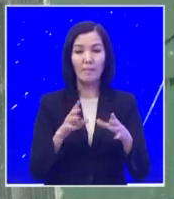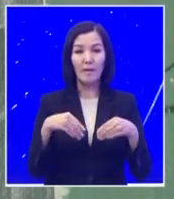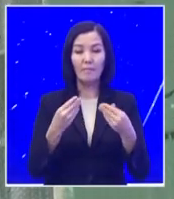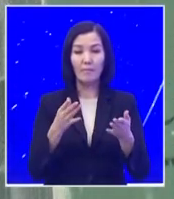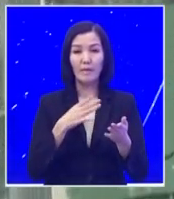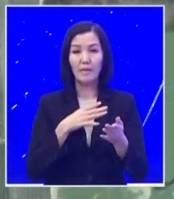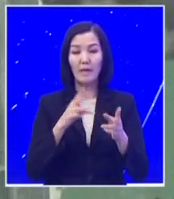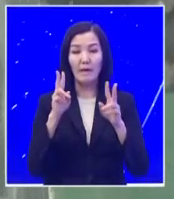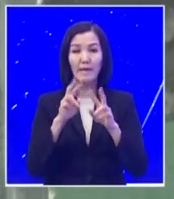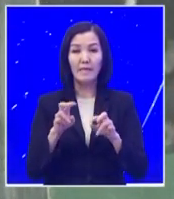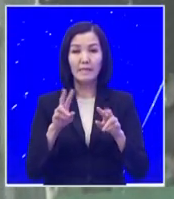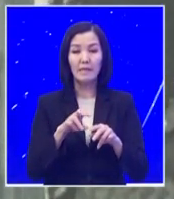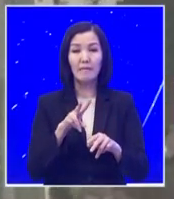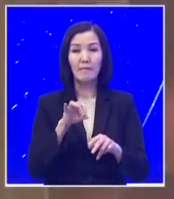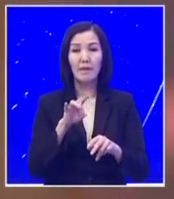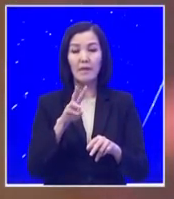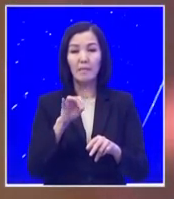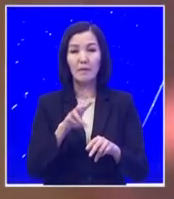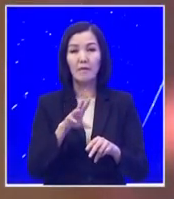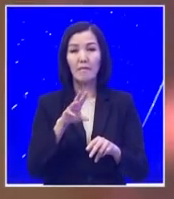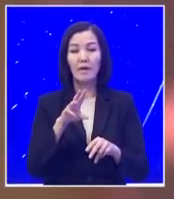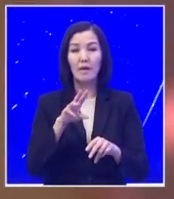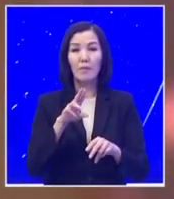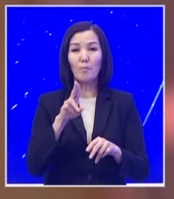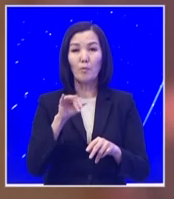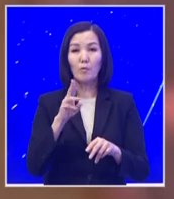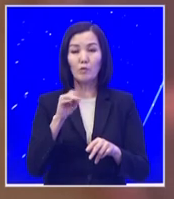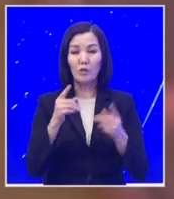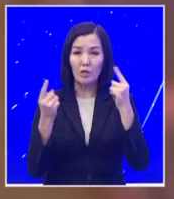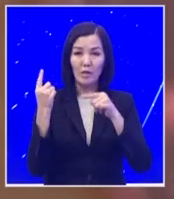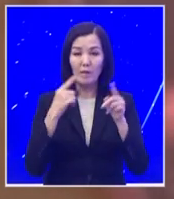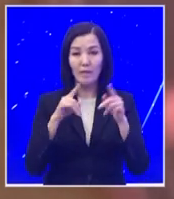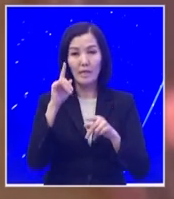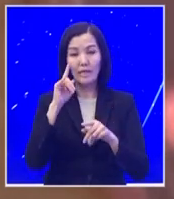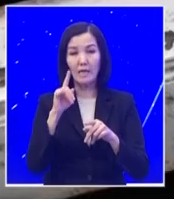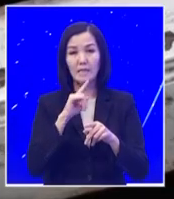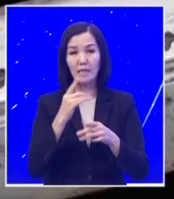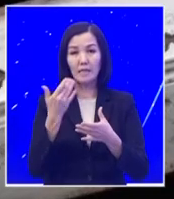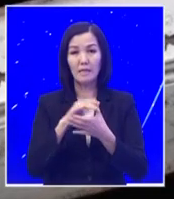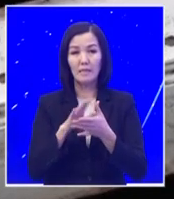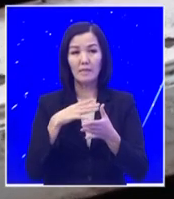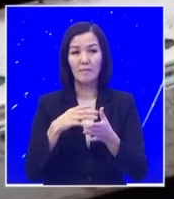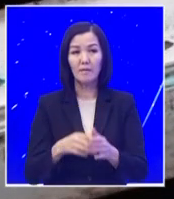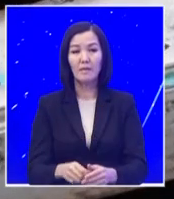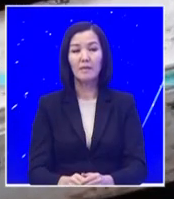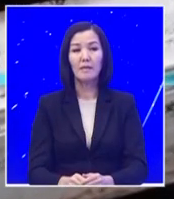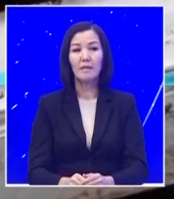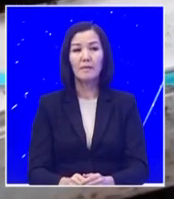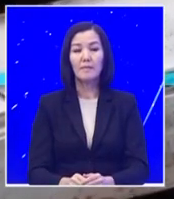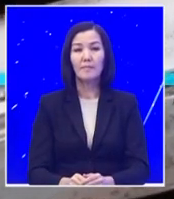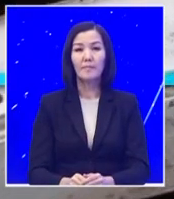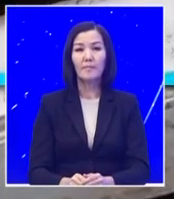ізденістің арқасында Лермонтов, Пушкин, Аристотель, Сократ шығармаларын қазақ көкейіне қондырды. Серігім әрі